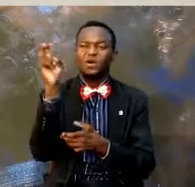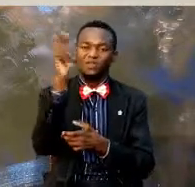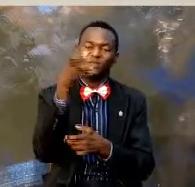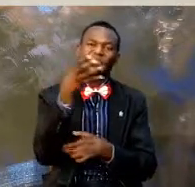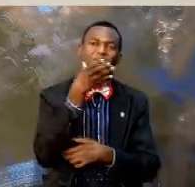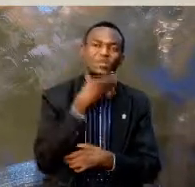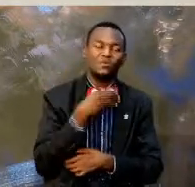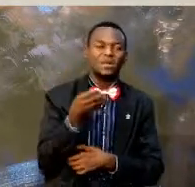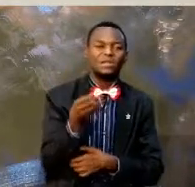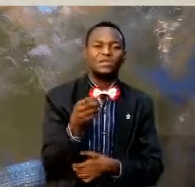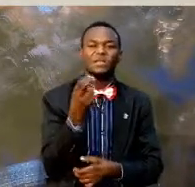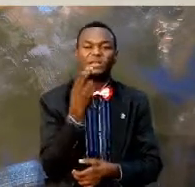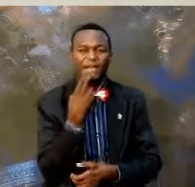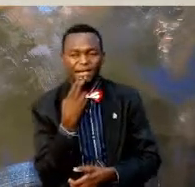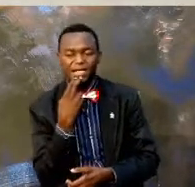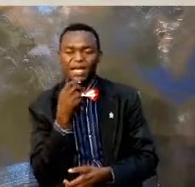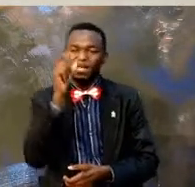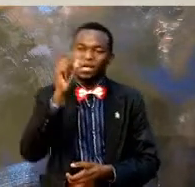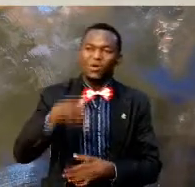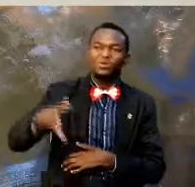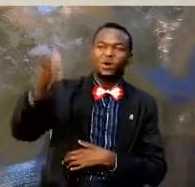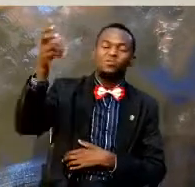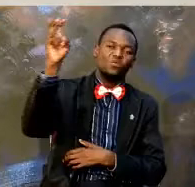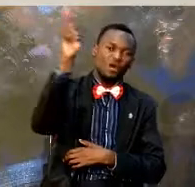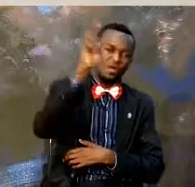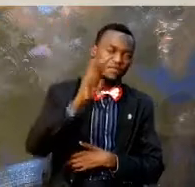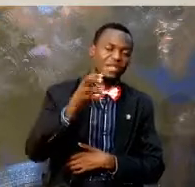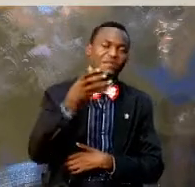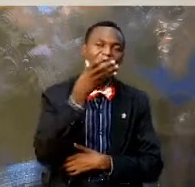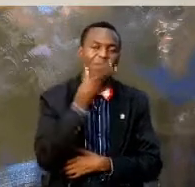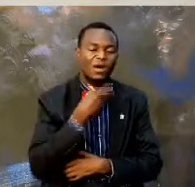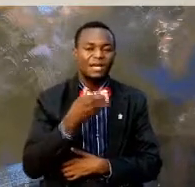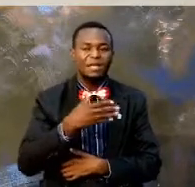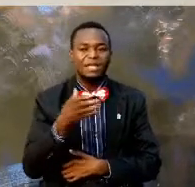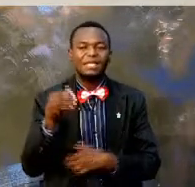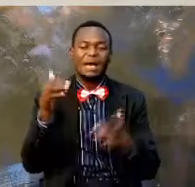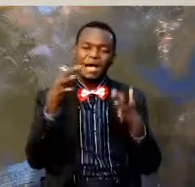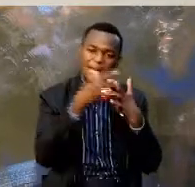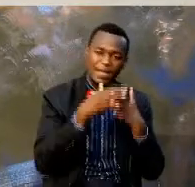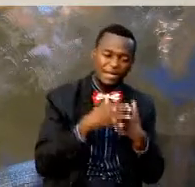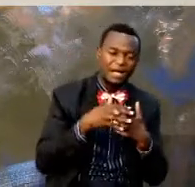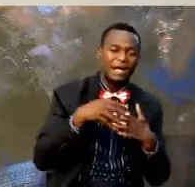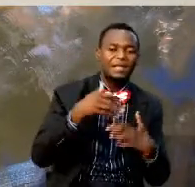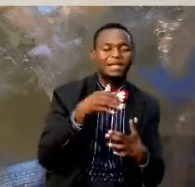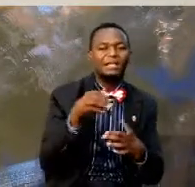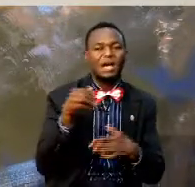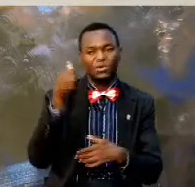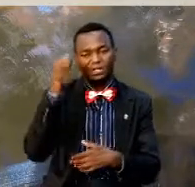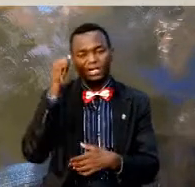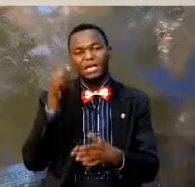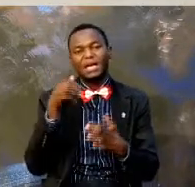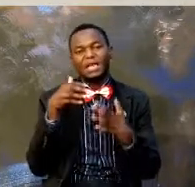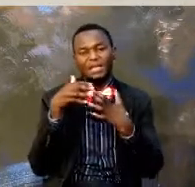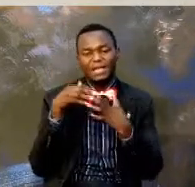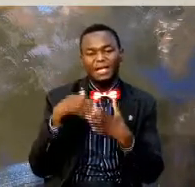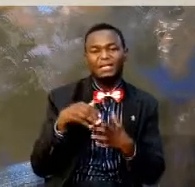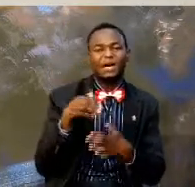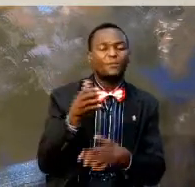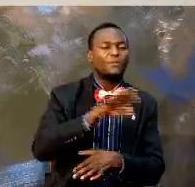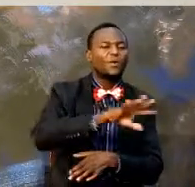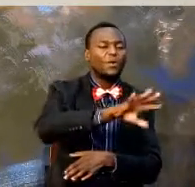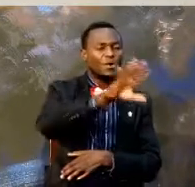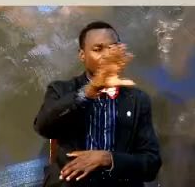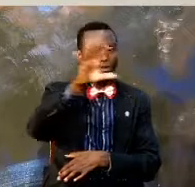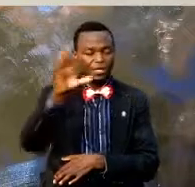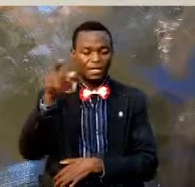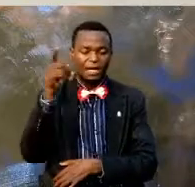iwe ni Wabudha, naamu watu wa Mungu wanamtafuta Bwana. Nenda upande wa Amerika, nenda upande wa Australia, nenda Uarabuni, wote